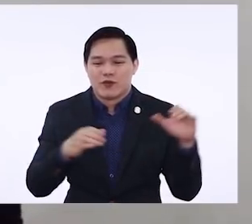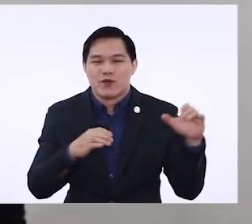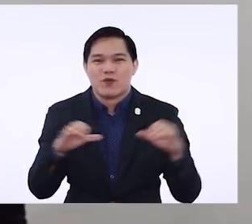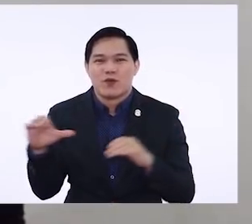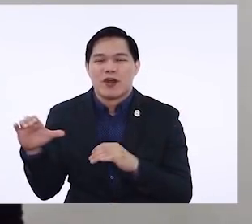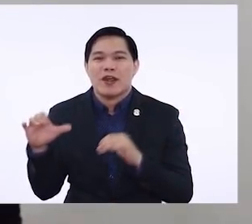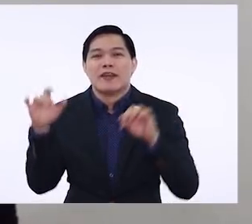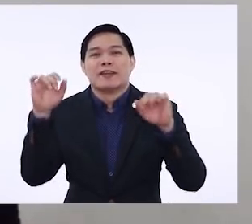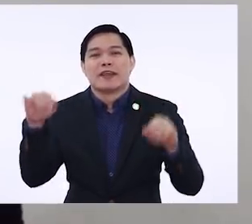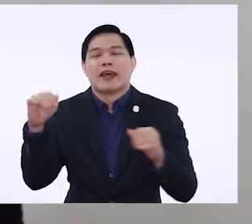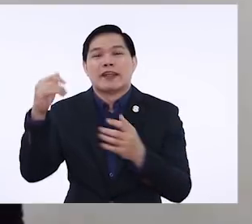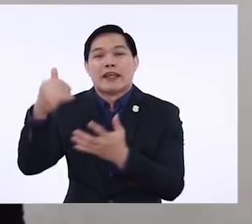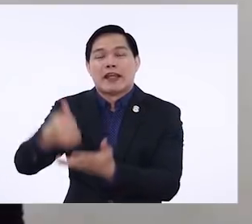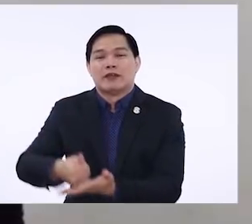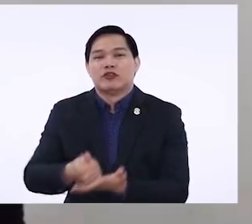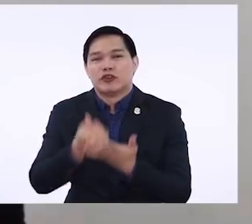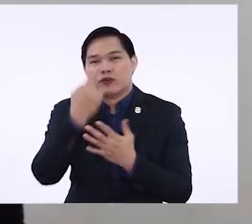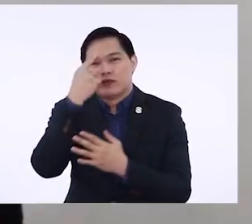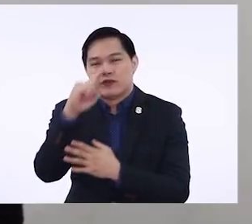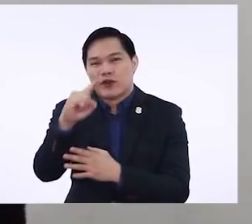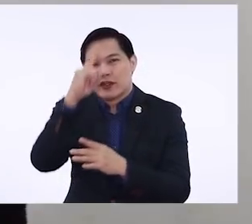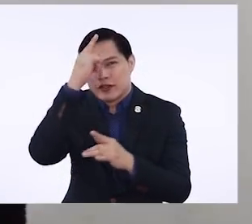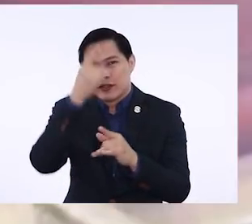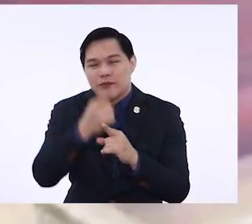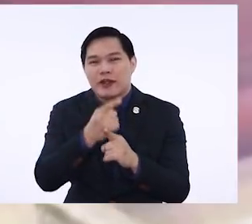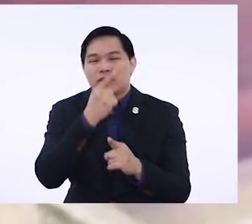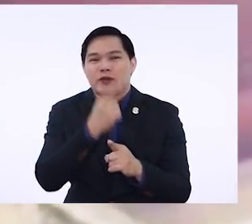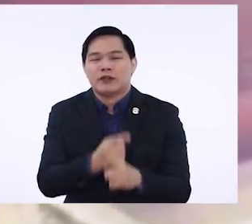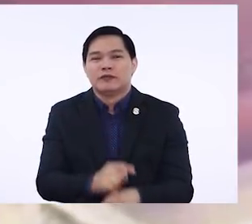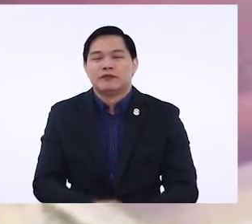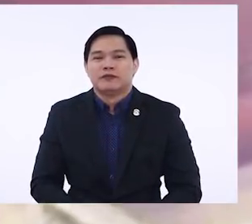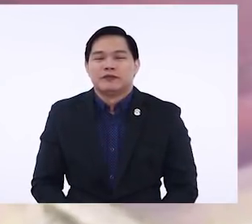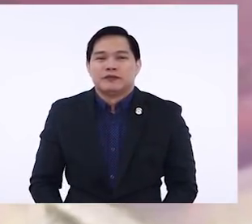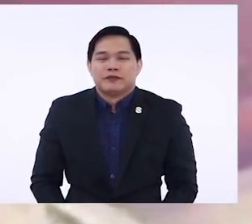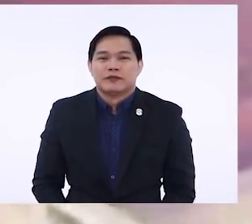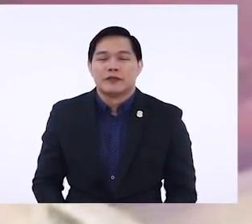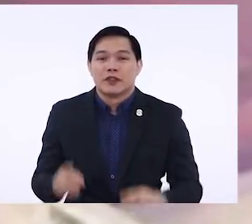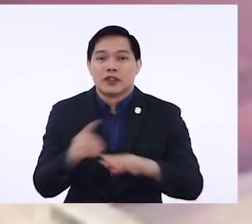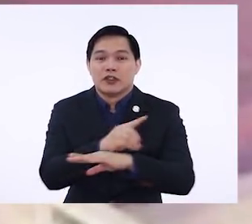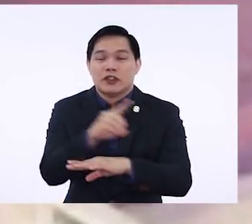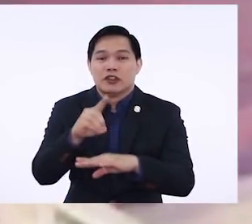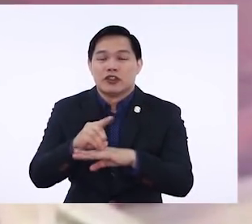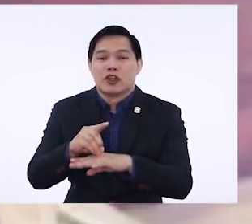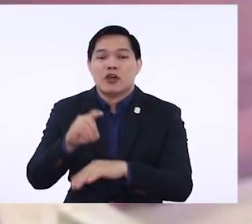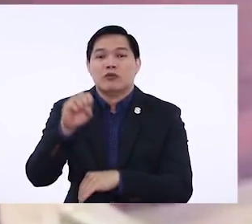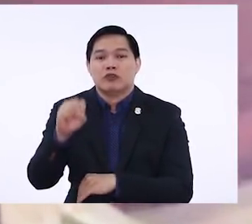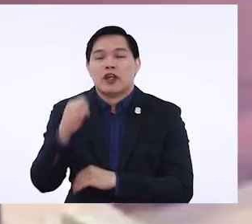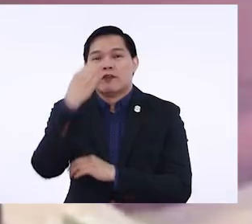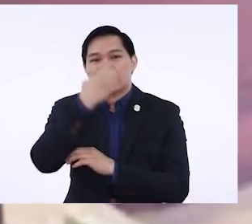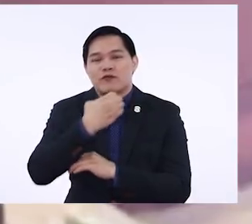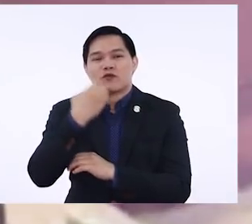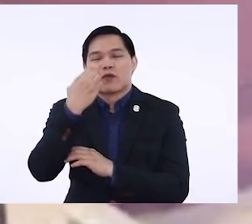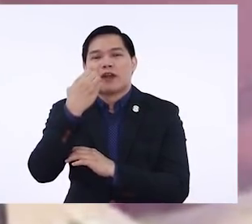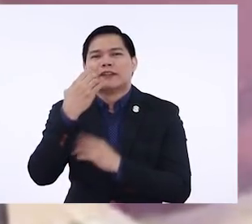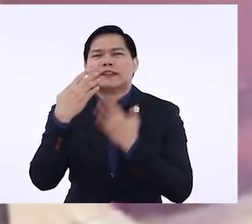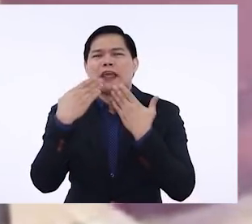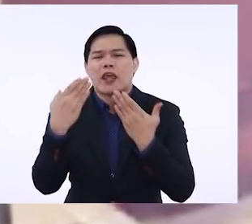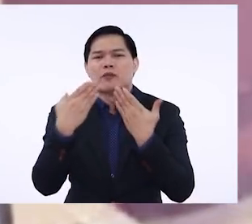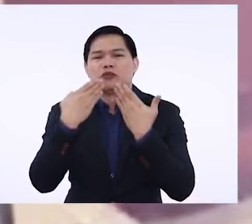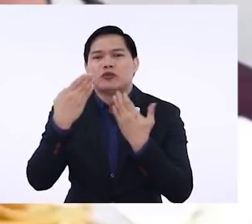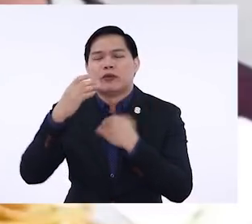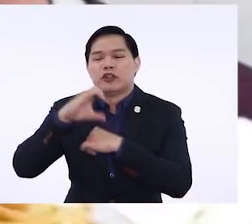na makakatulong para sa mga kapatid. The brethren in the District of Southern Europe are truly thankful to the